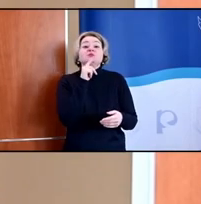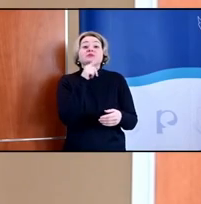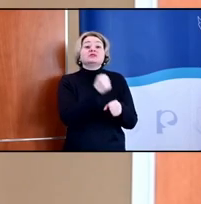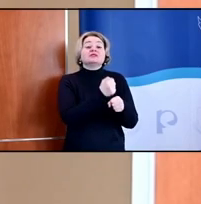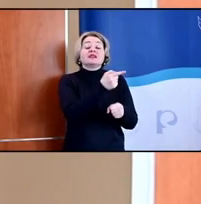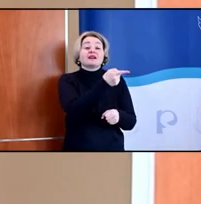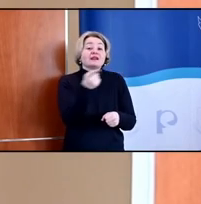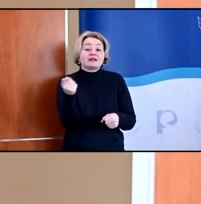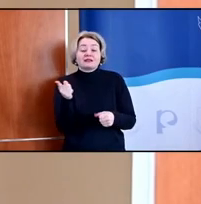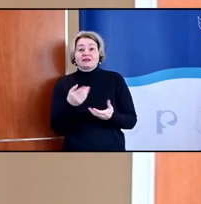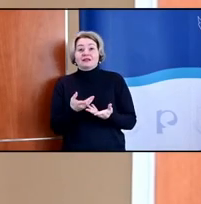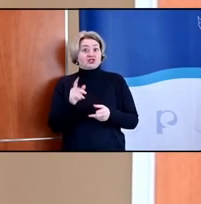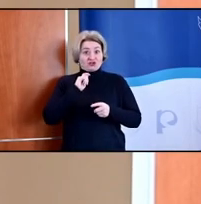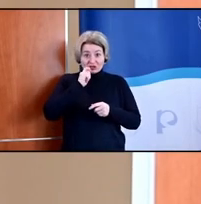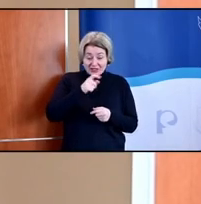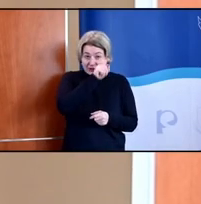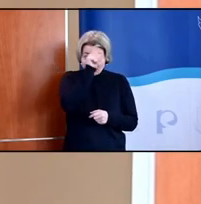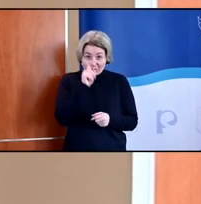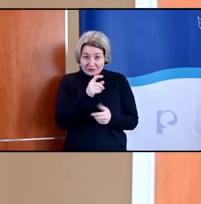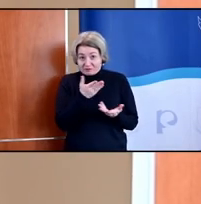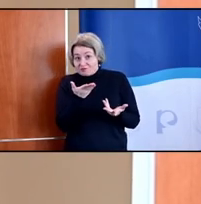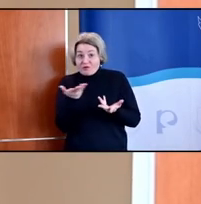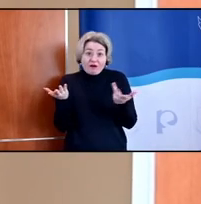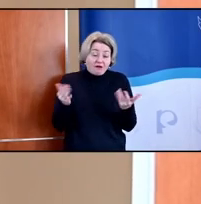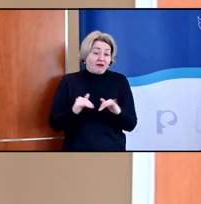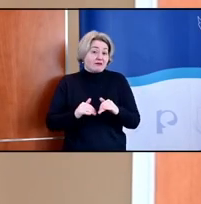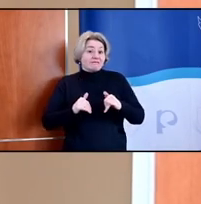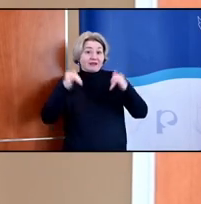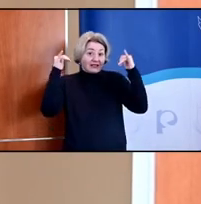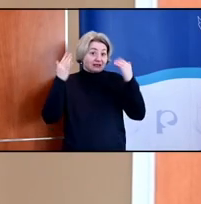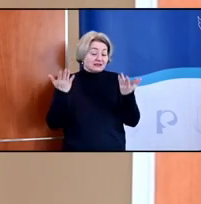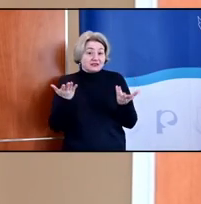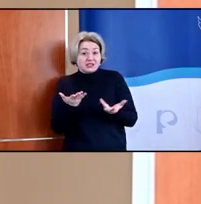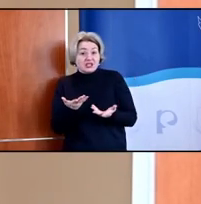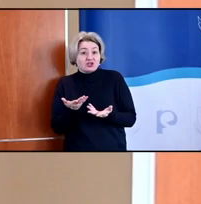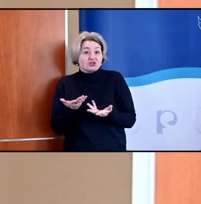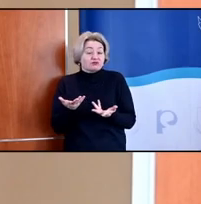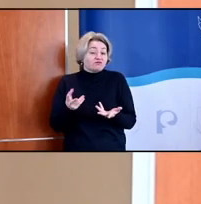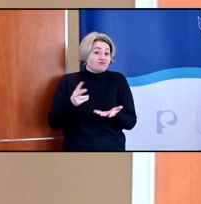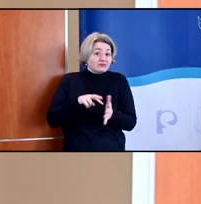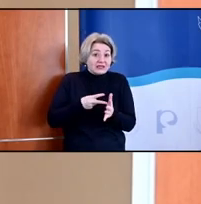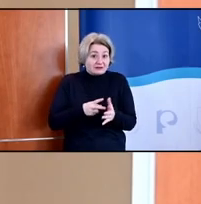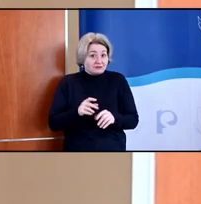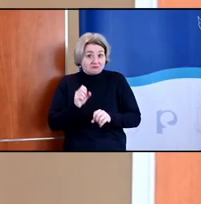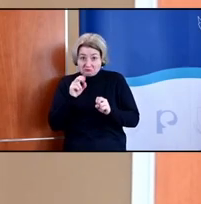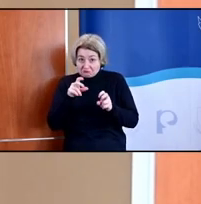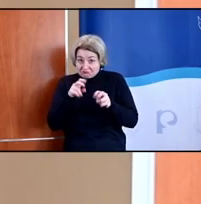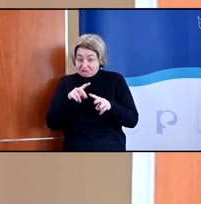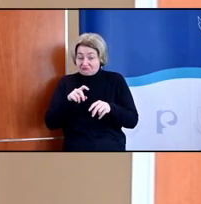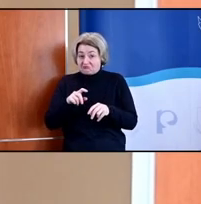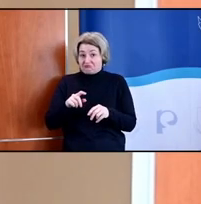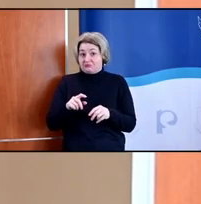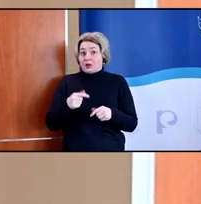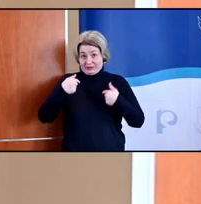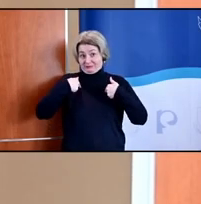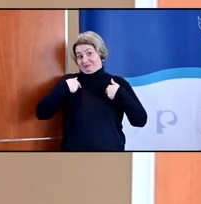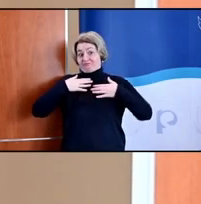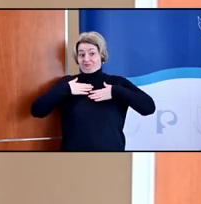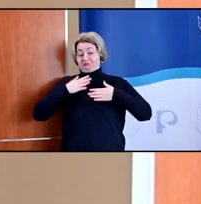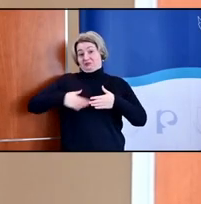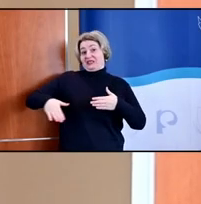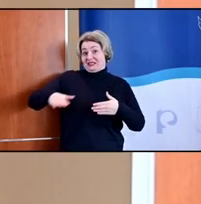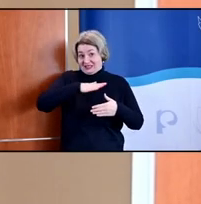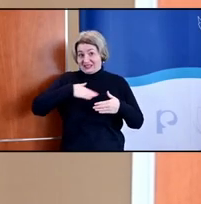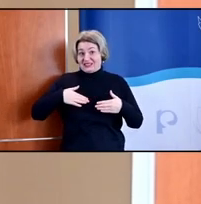sikerültek-e azok a fejlesztési fejlesztések amiket megterveztünk nekik itt például egy